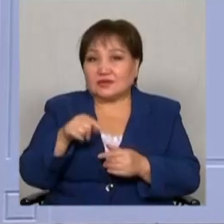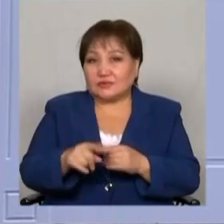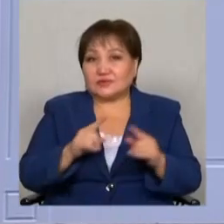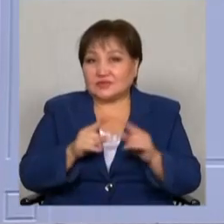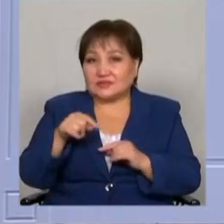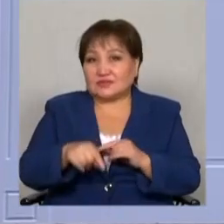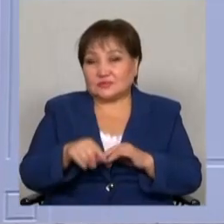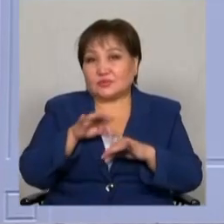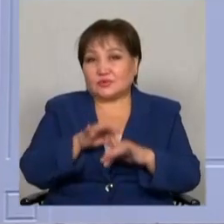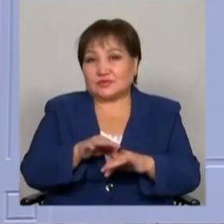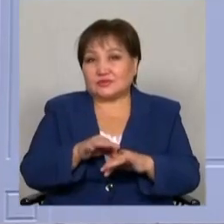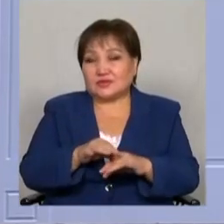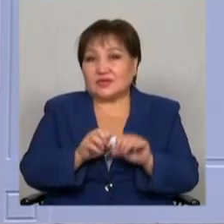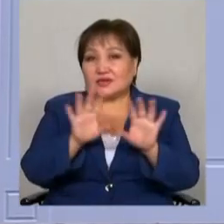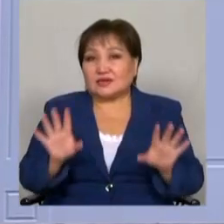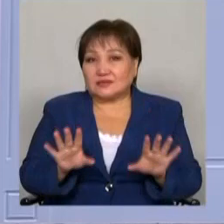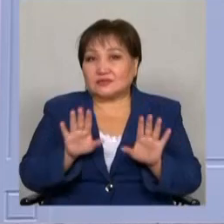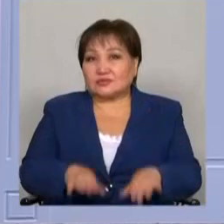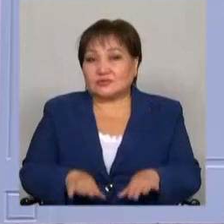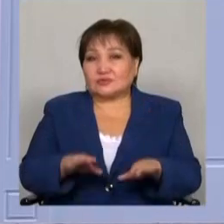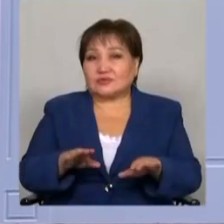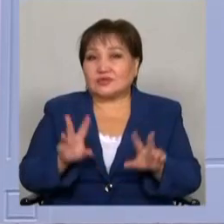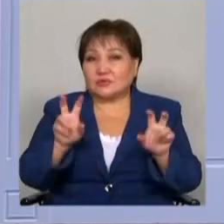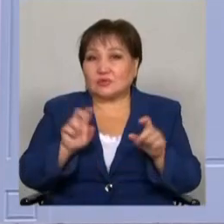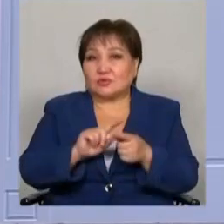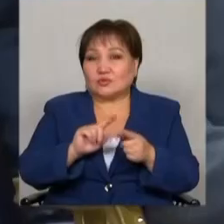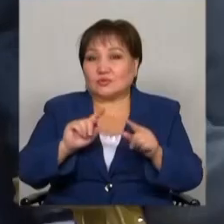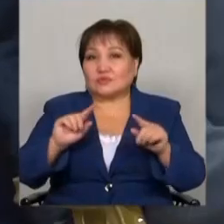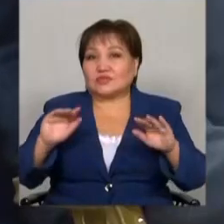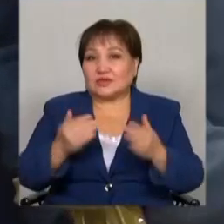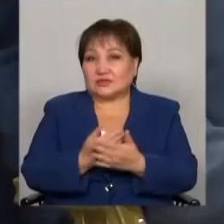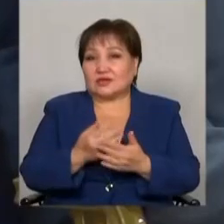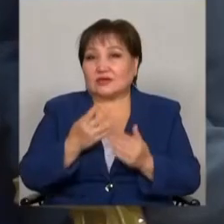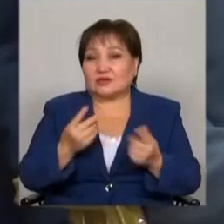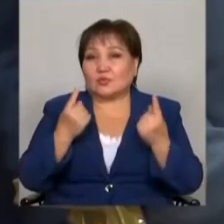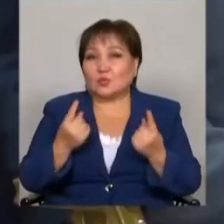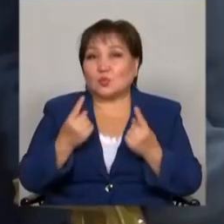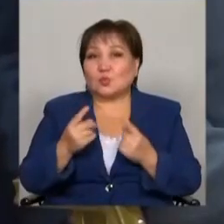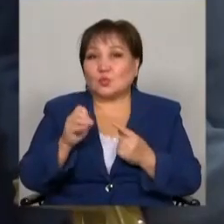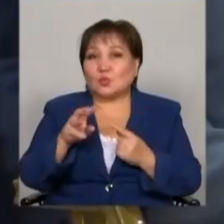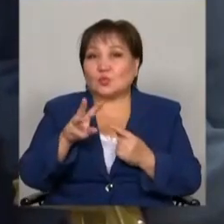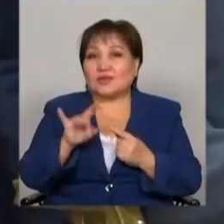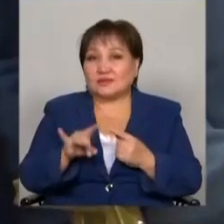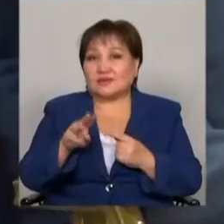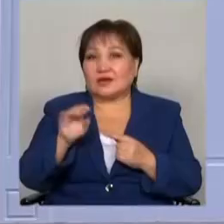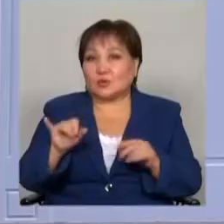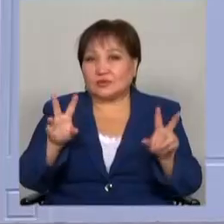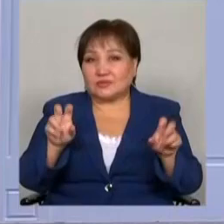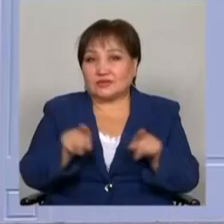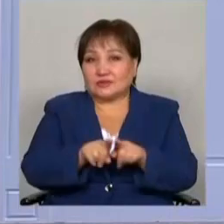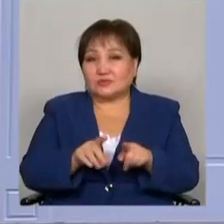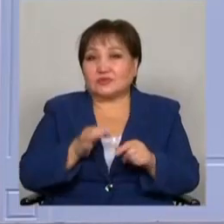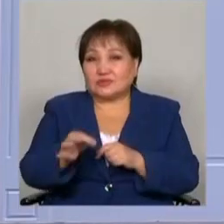Қасиетті өлкенің атауын жаңғыртып, оны Ұлытау деп атадық. Дербес облыс мәртебесі осы